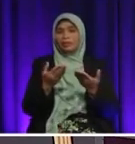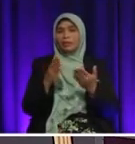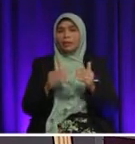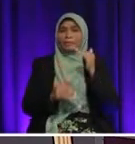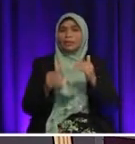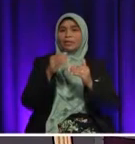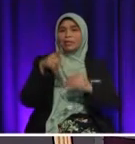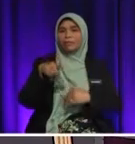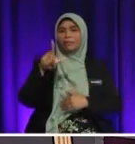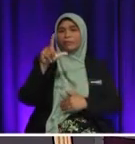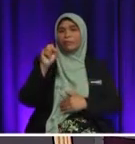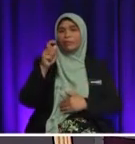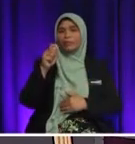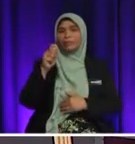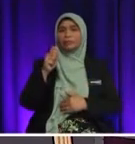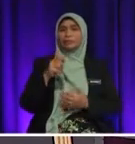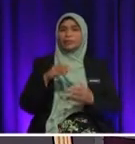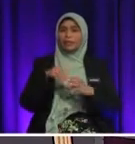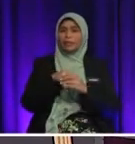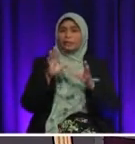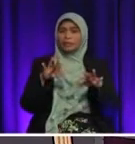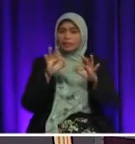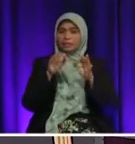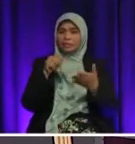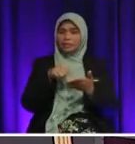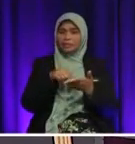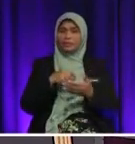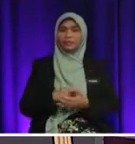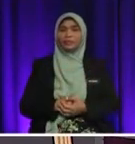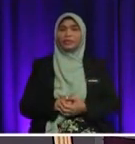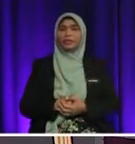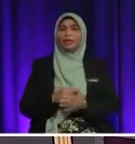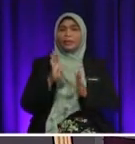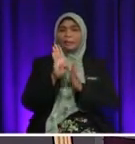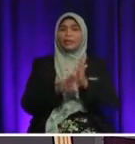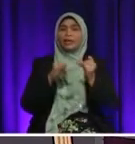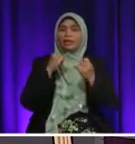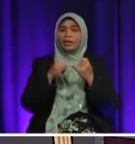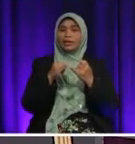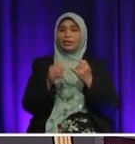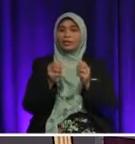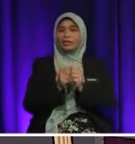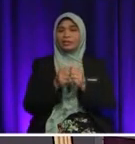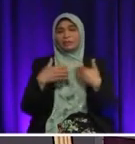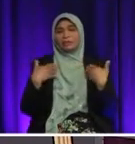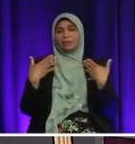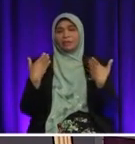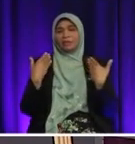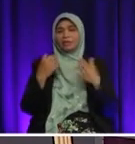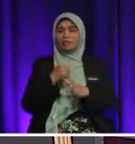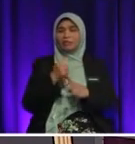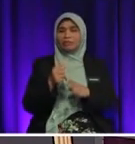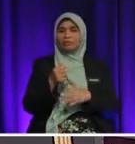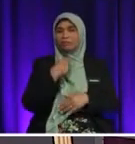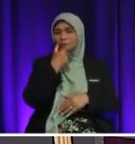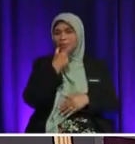plot dalam Hikayat Parang Puting. Macam mana ceritanya? Berakhir dengan kegembiraan ke berakhir dengan